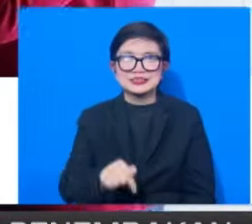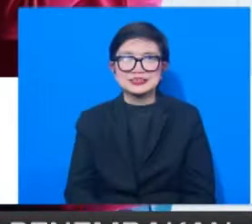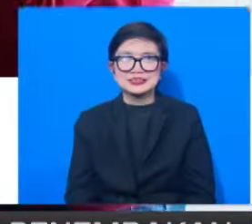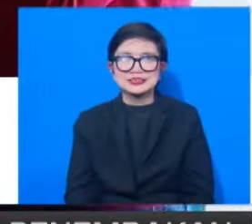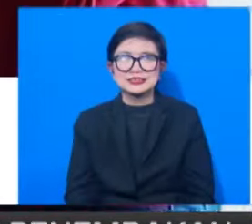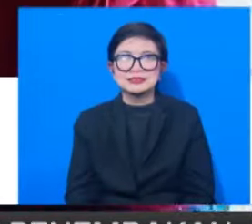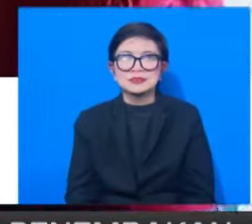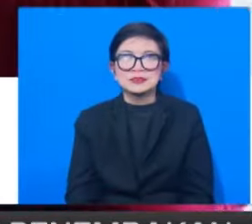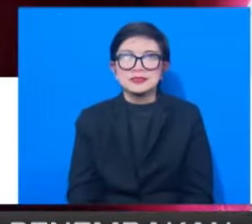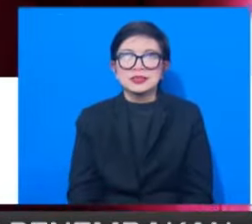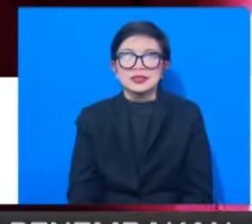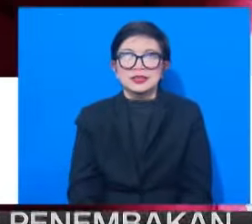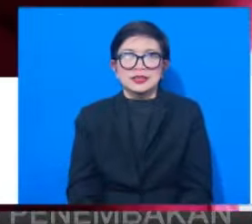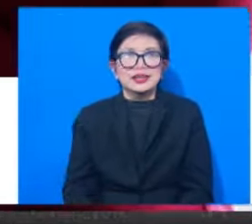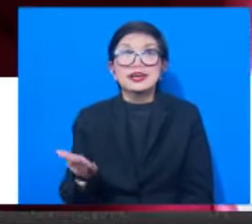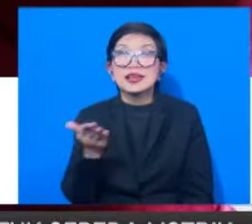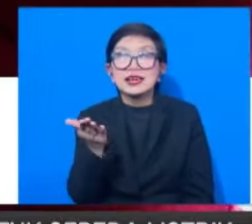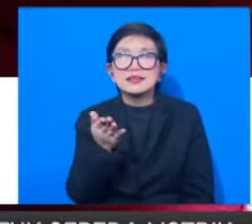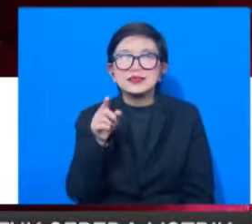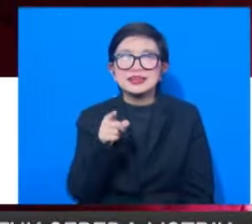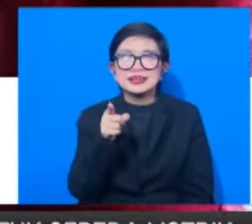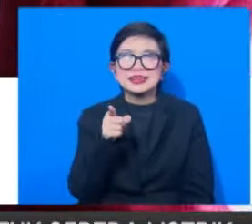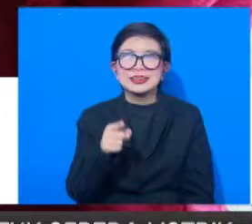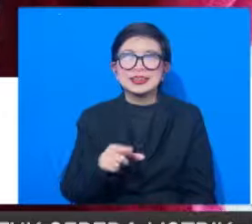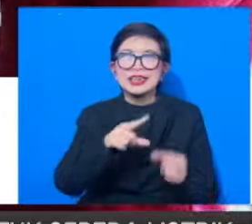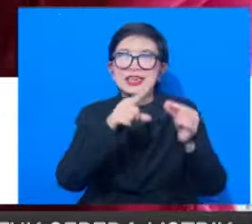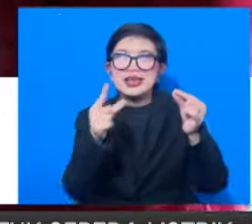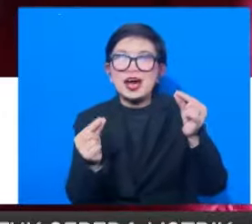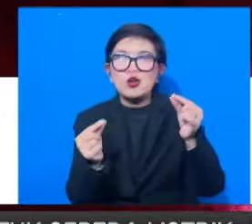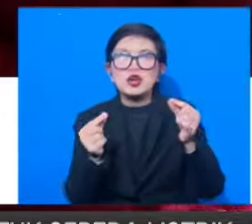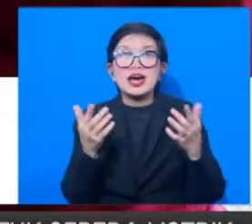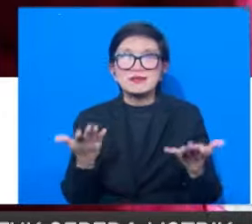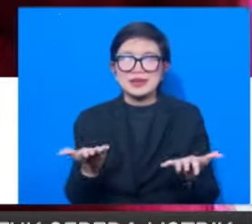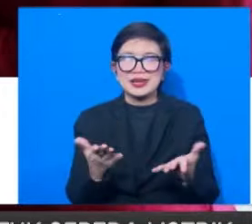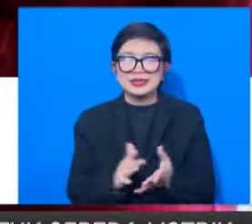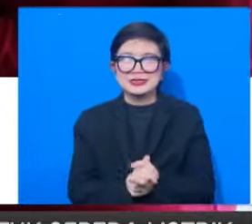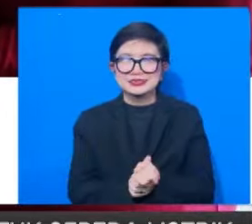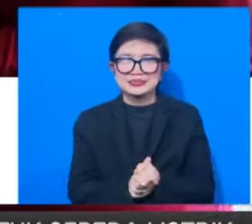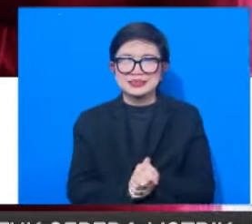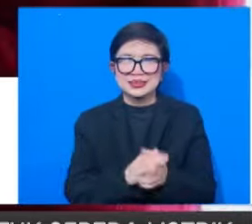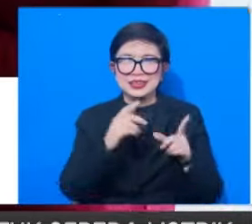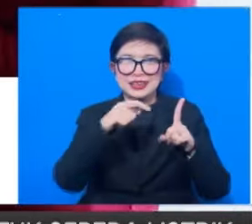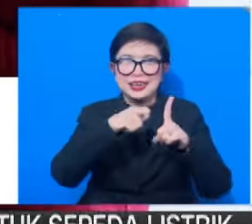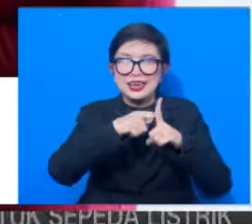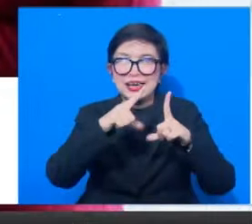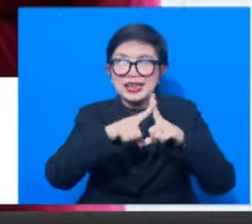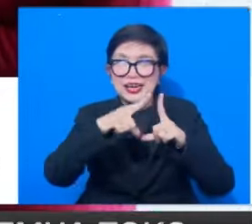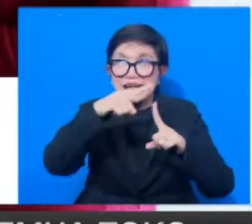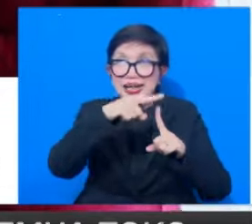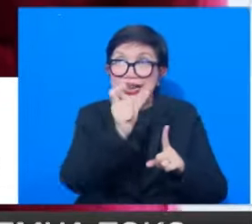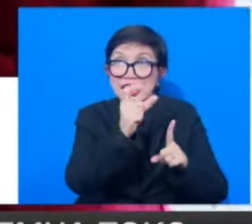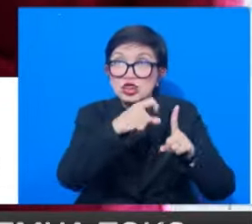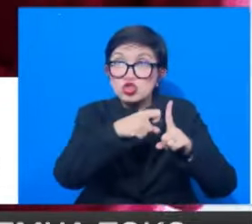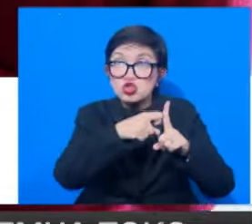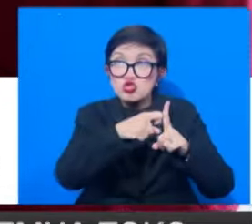Ayo ini apa ini, ayo bisa tebak enggak, ayo. Iya iyalah. Oke. Ini daun katuk. Ini daunnya